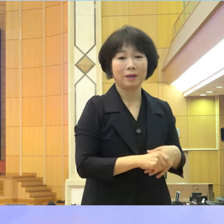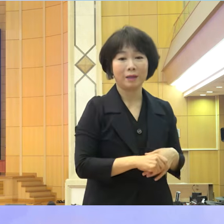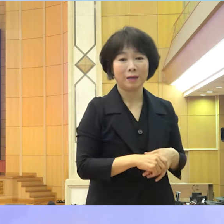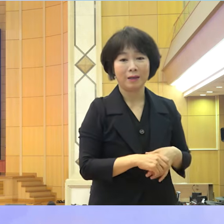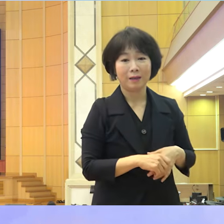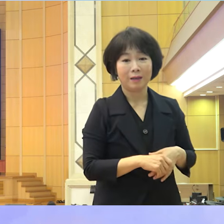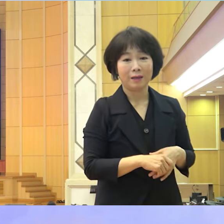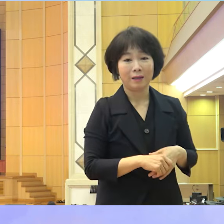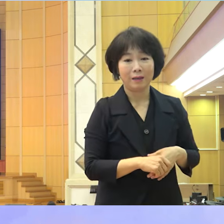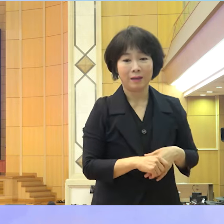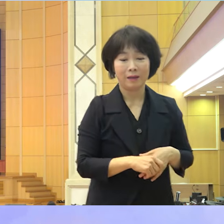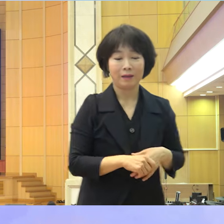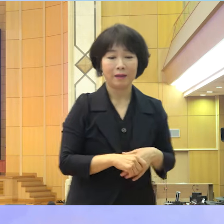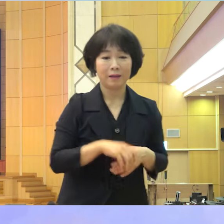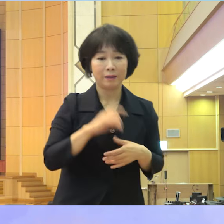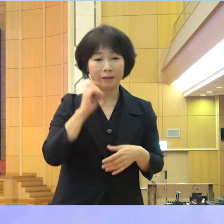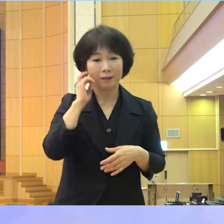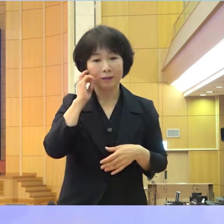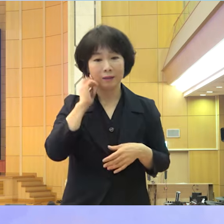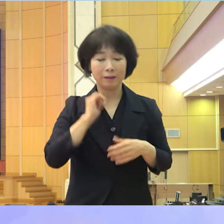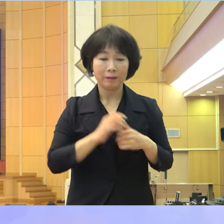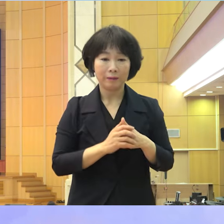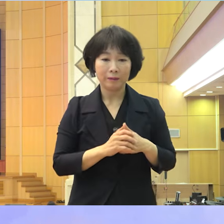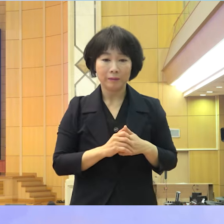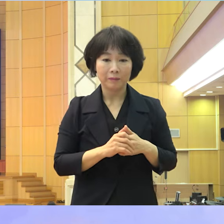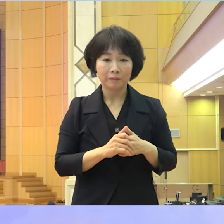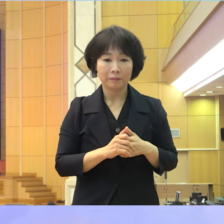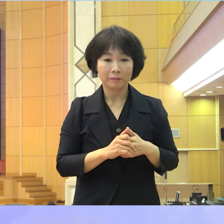것입니다. 그런데